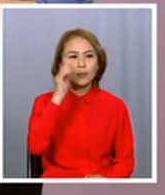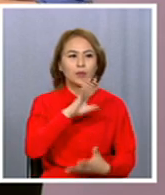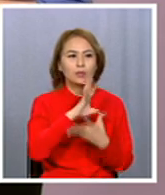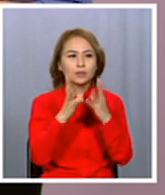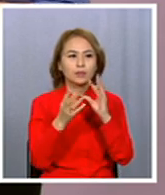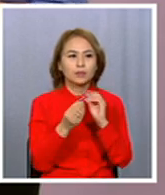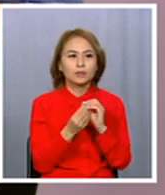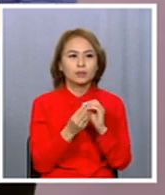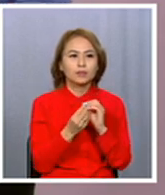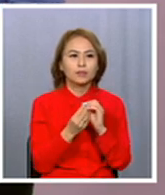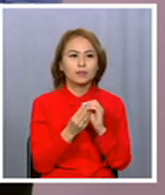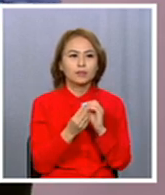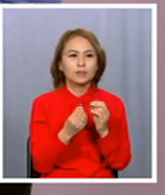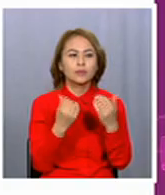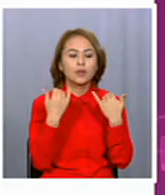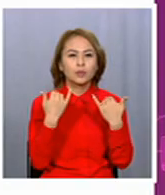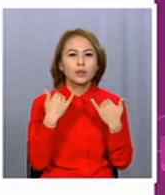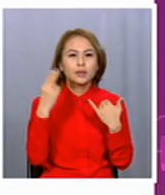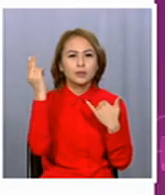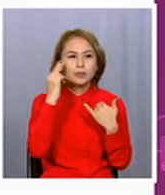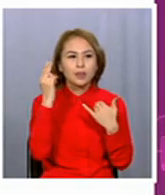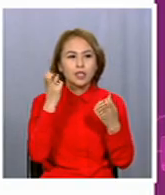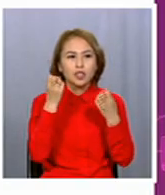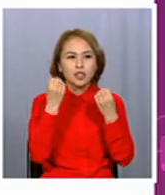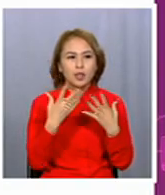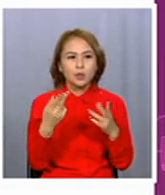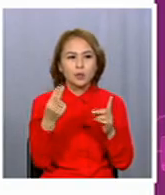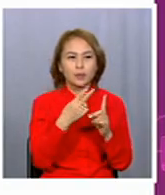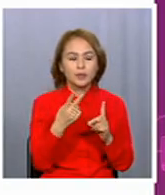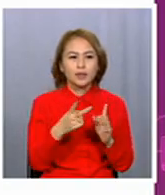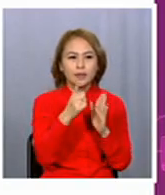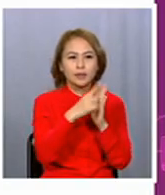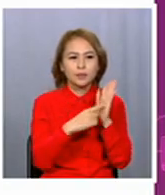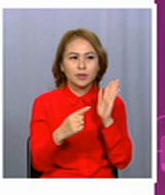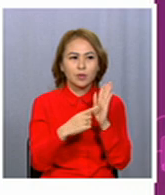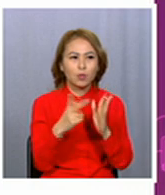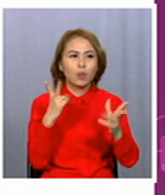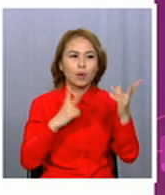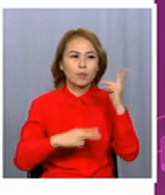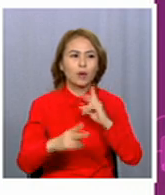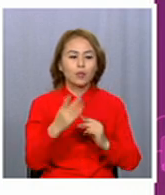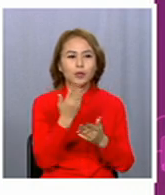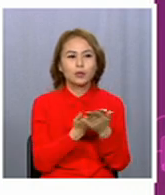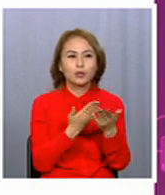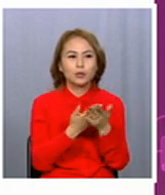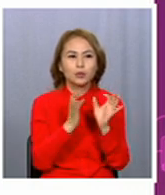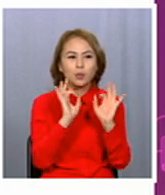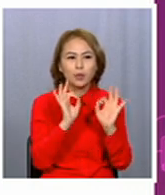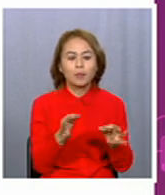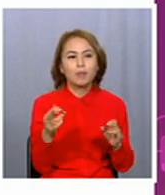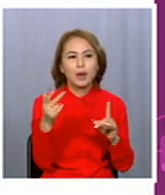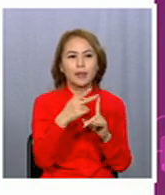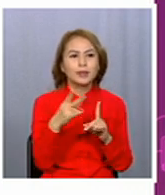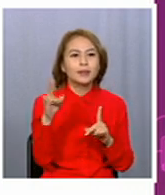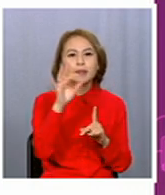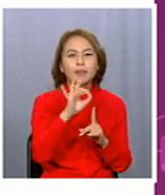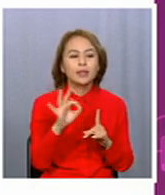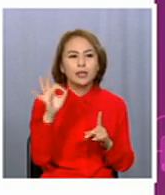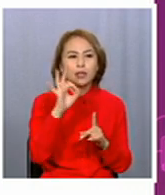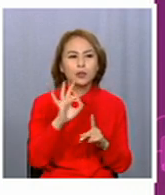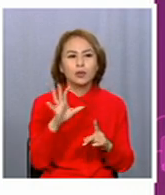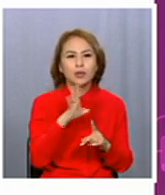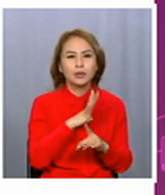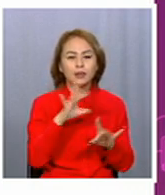қорытындылайық. Бүгінгі сабақта жай сөйлемнің тыныс белгілерін мұғалімнің нұсқауымен дұрыс қойып, мәтіннің